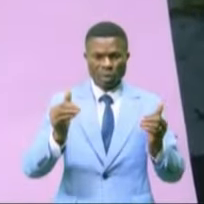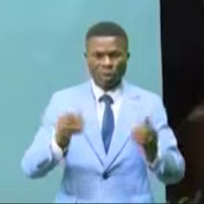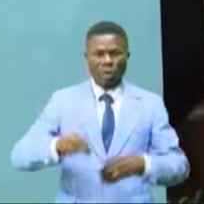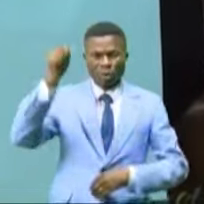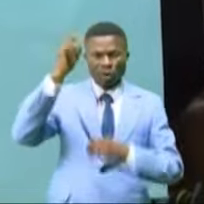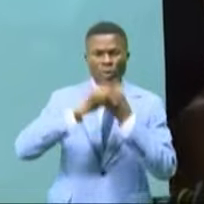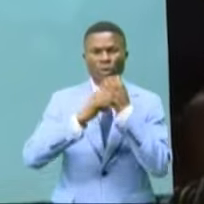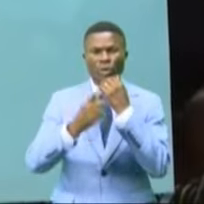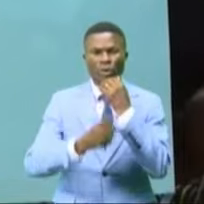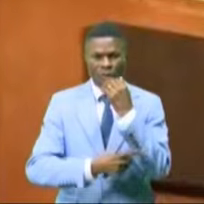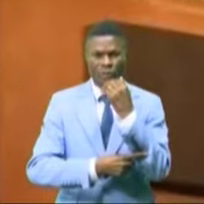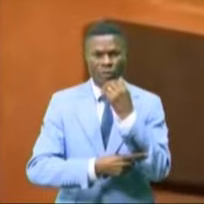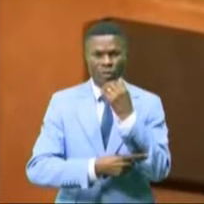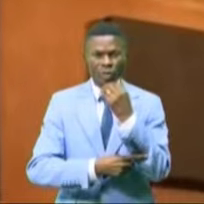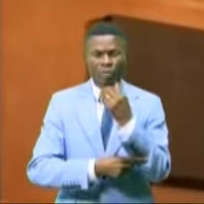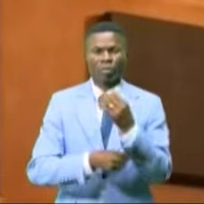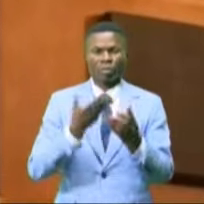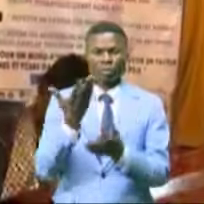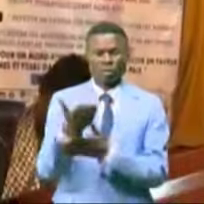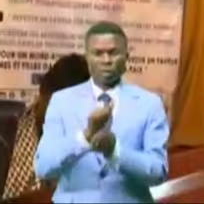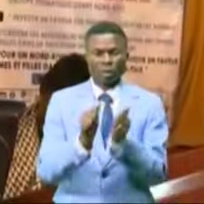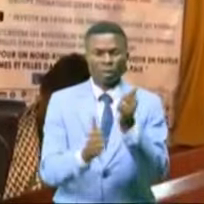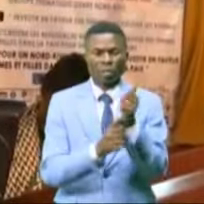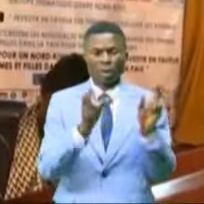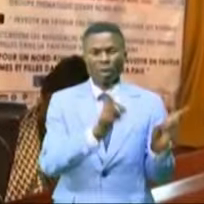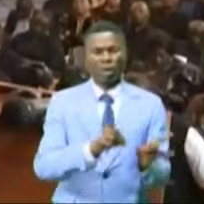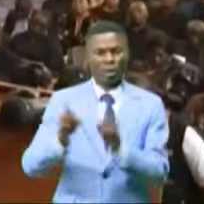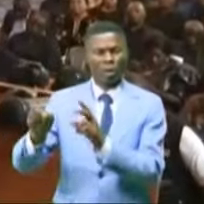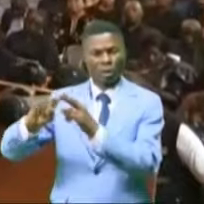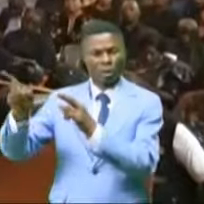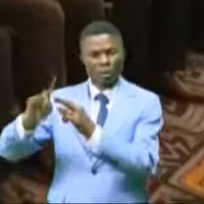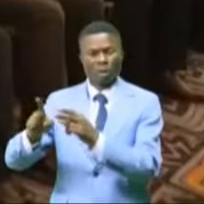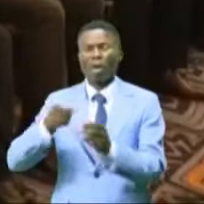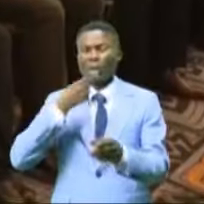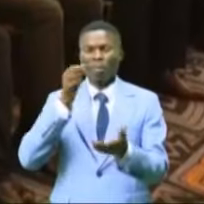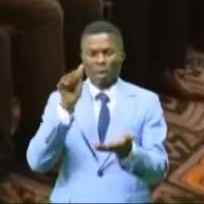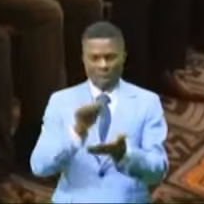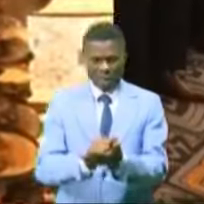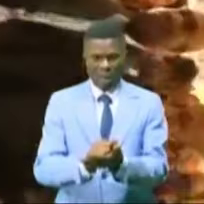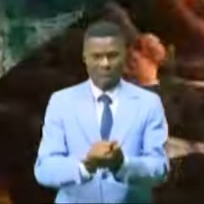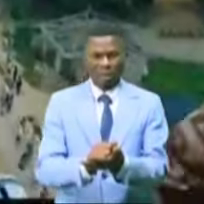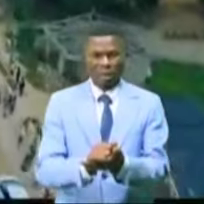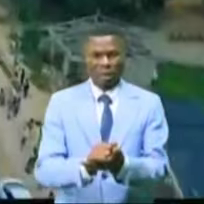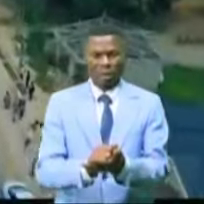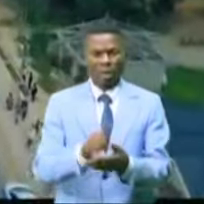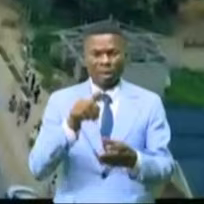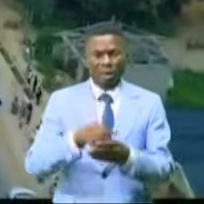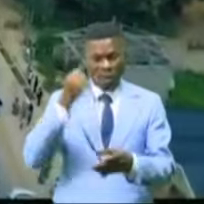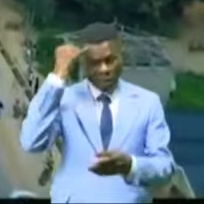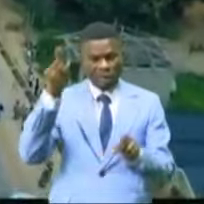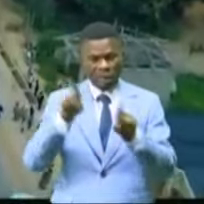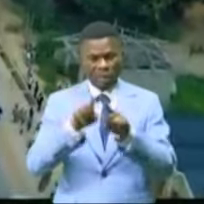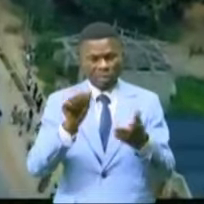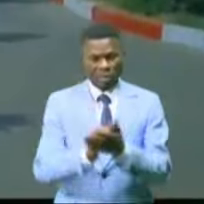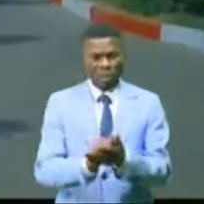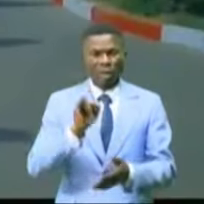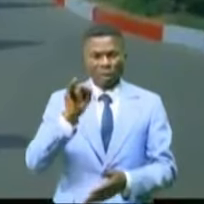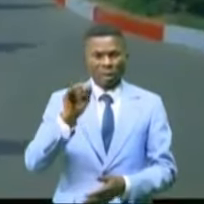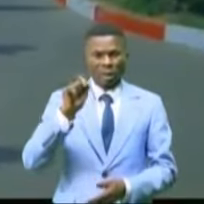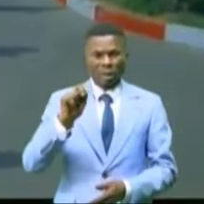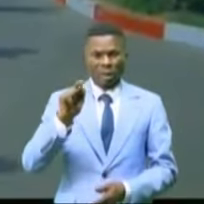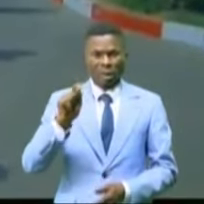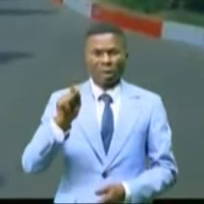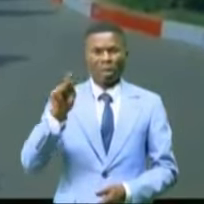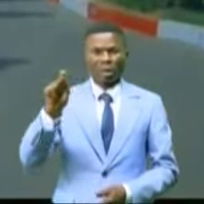nord Kivu. La question de déplacer des guerres était également au centre de ces échanges. Dans la même optique, en Ituri, les femmes